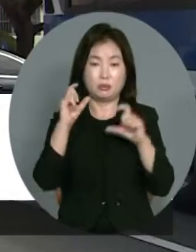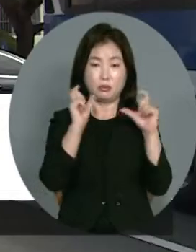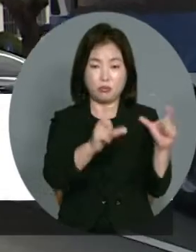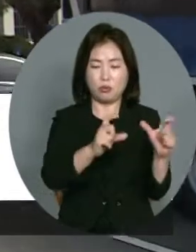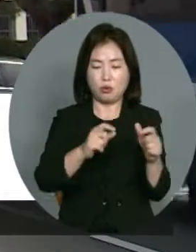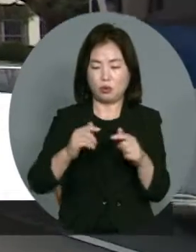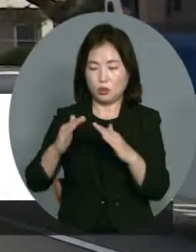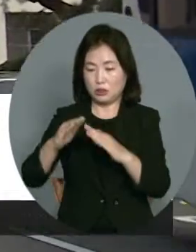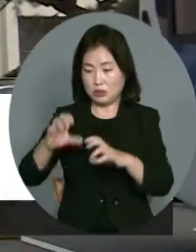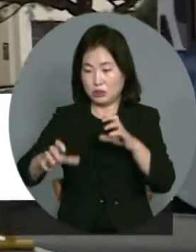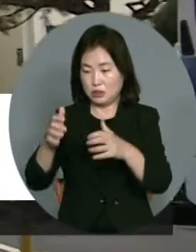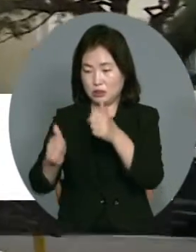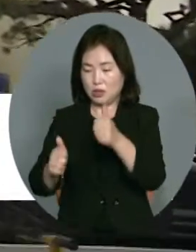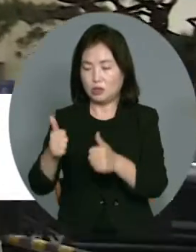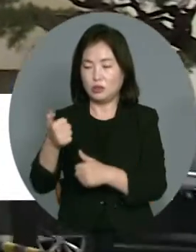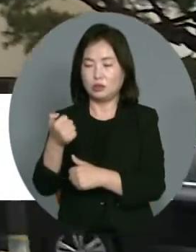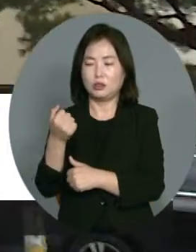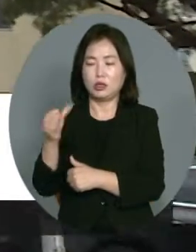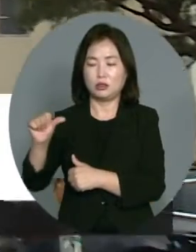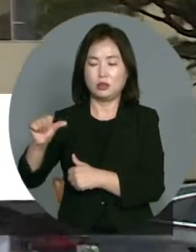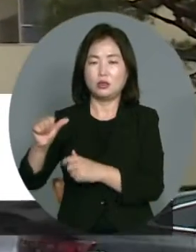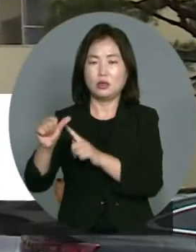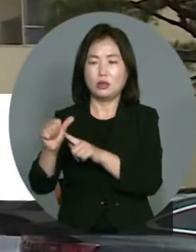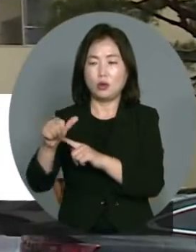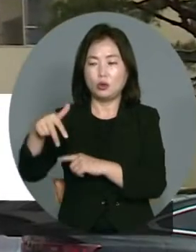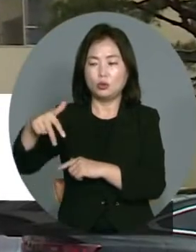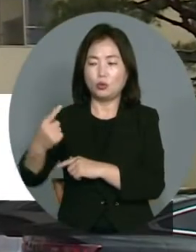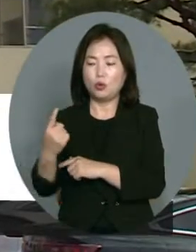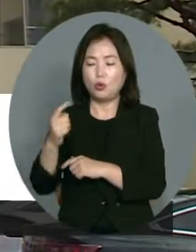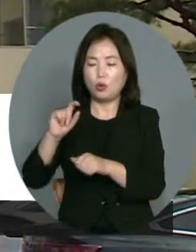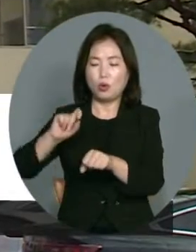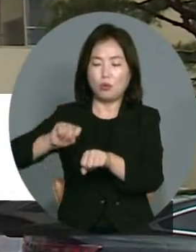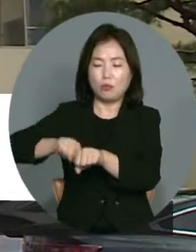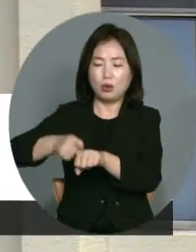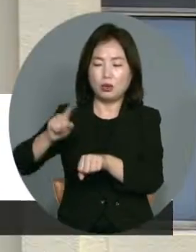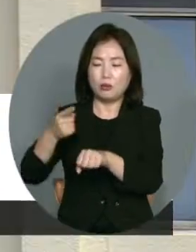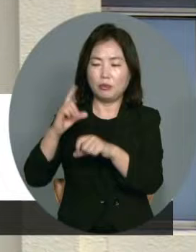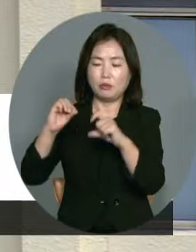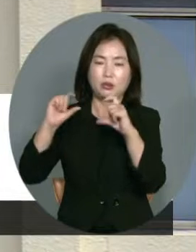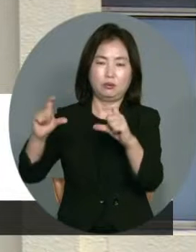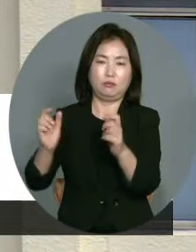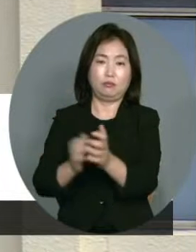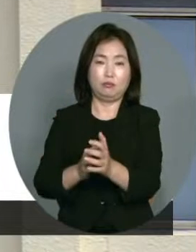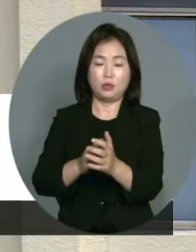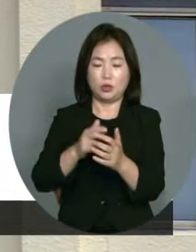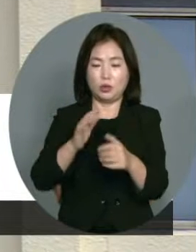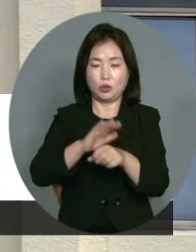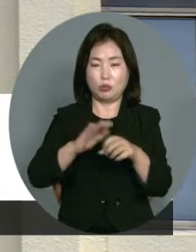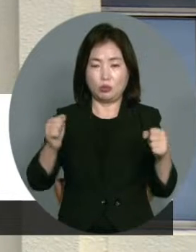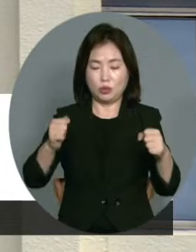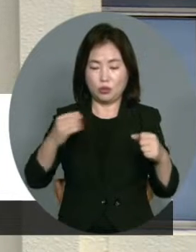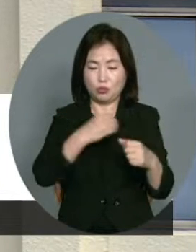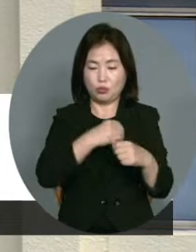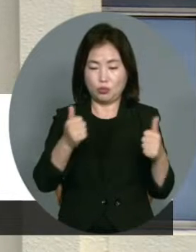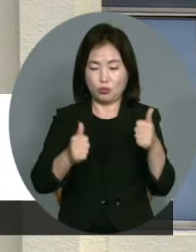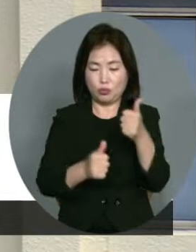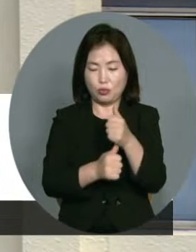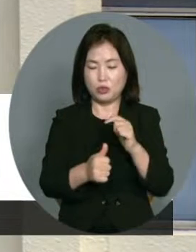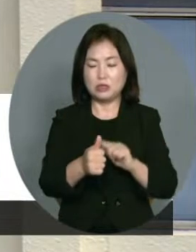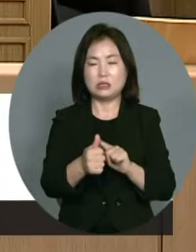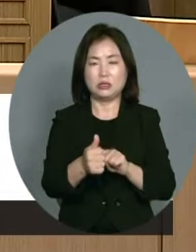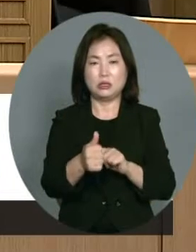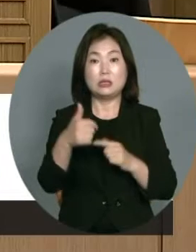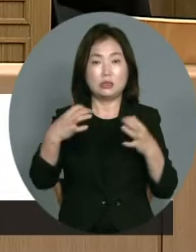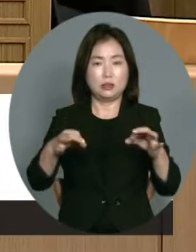모 지역 이장 쉰다섯 살 조모 씨에게 벌금 100만원을 선고했습니다 경북지역 모 국회의원 보좌관인